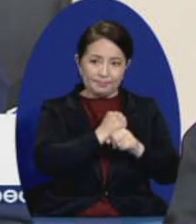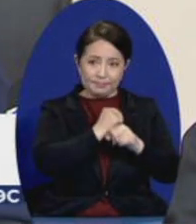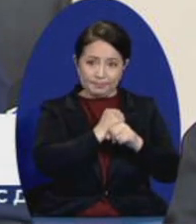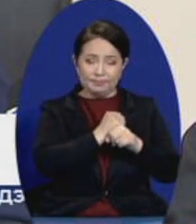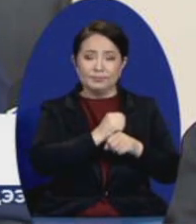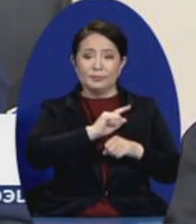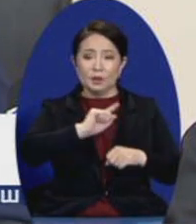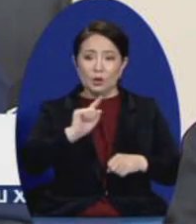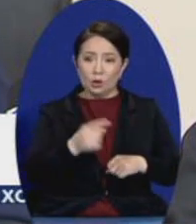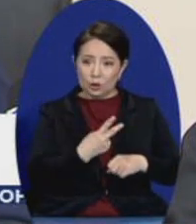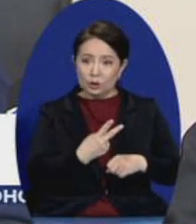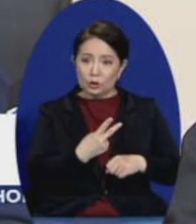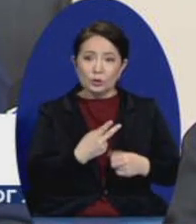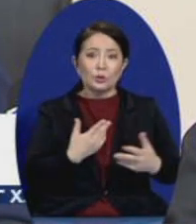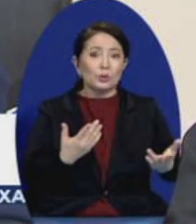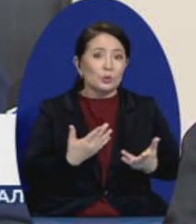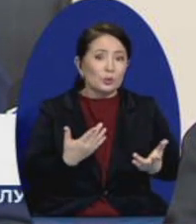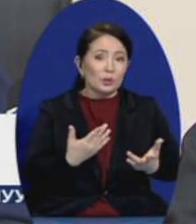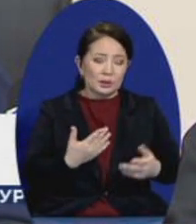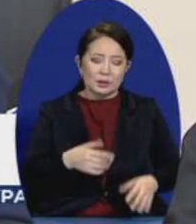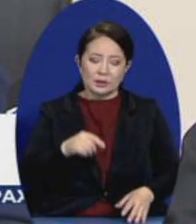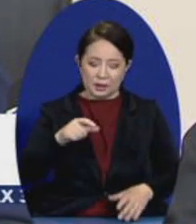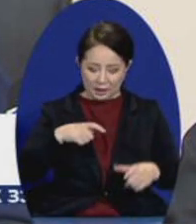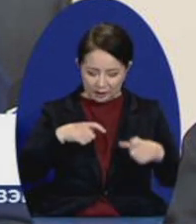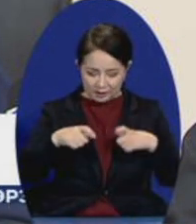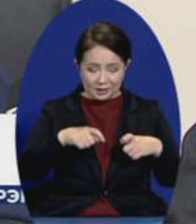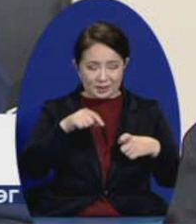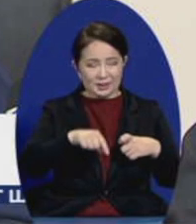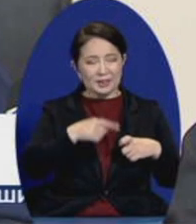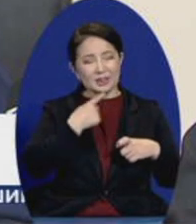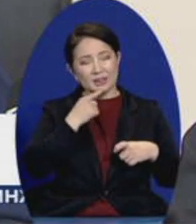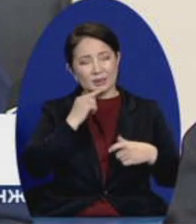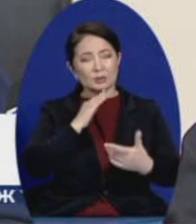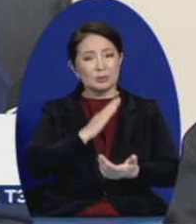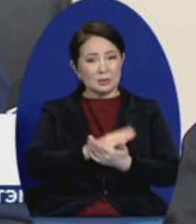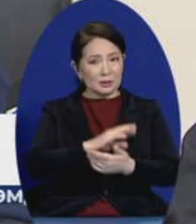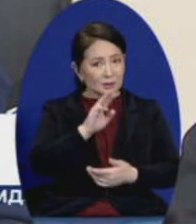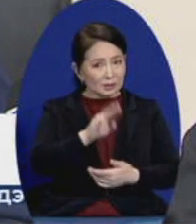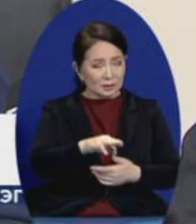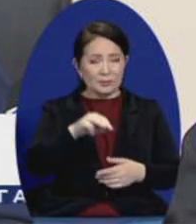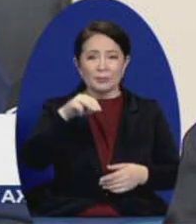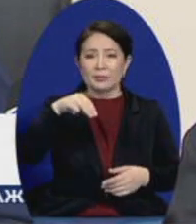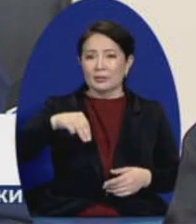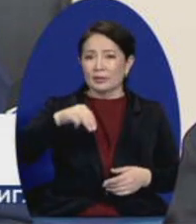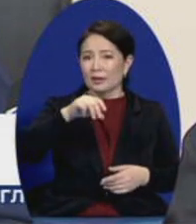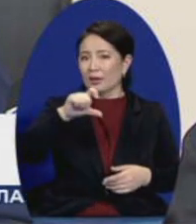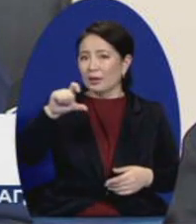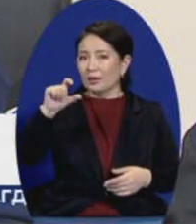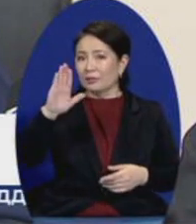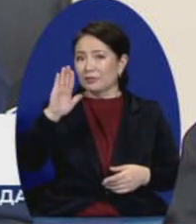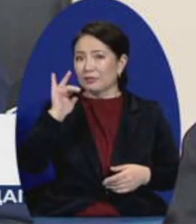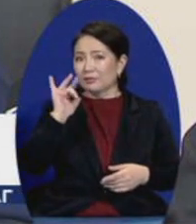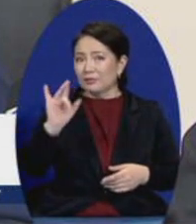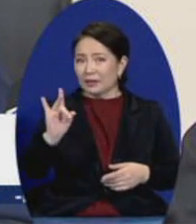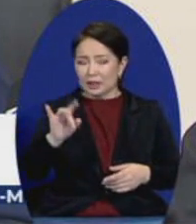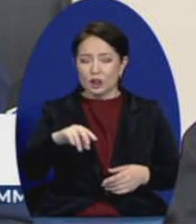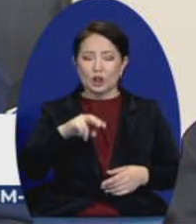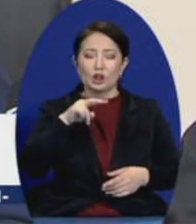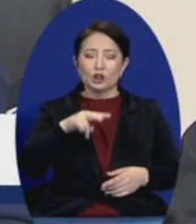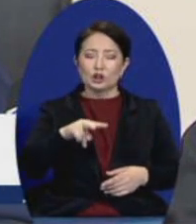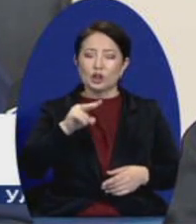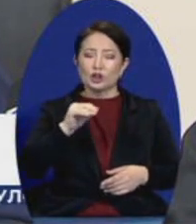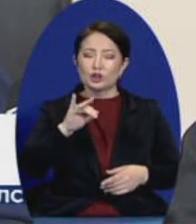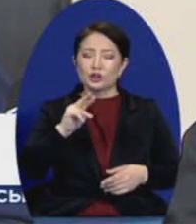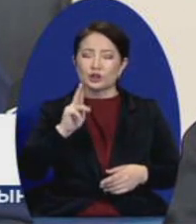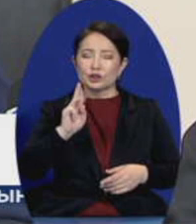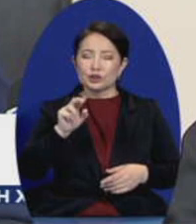За хоёрдугаарт бол мэдээж эдийн засгийн амаргүй нөхцөл байдалд энэ тээвэр логистикийн ажил бол Монгол Улсын эдийн засагт